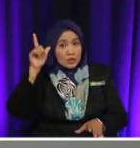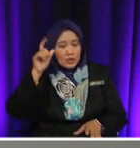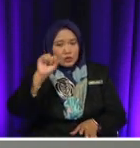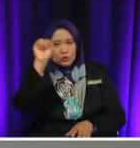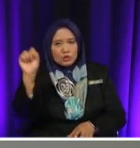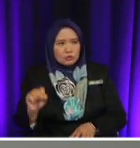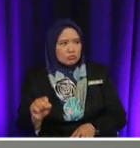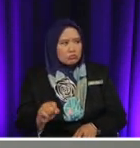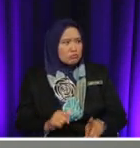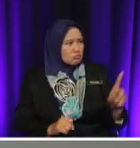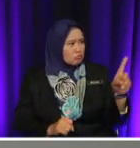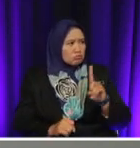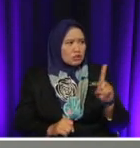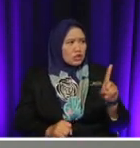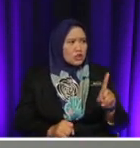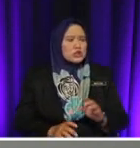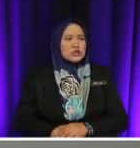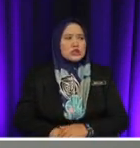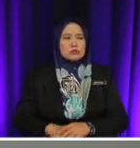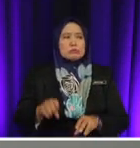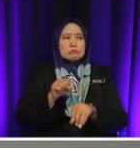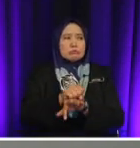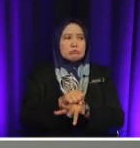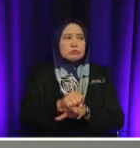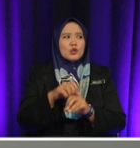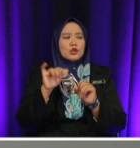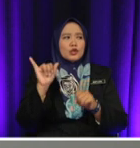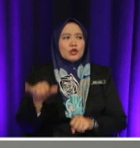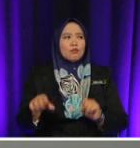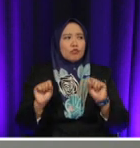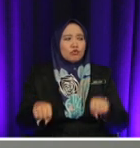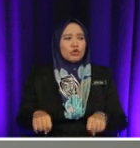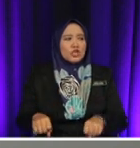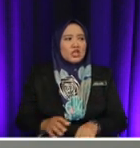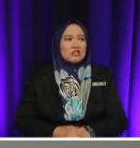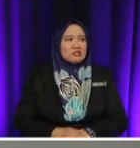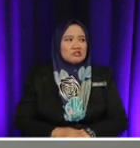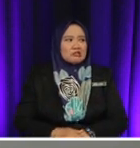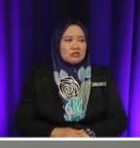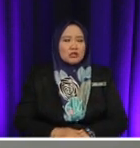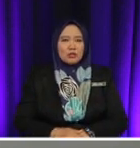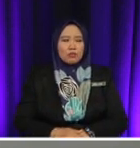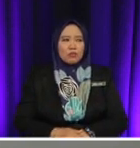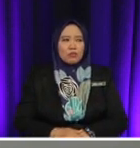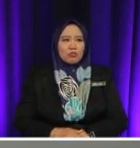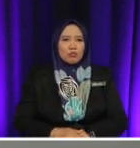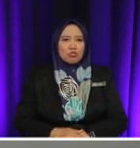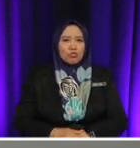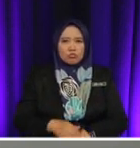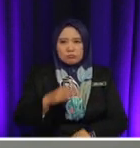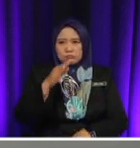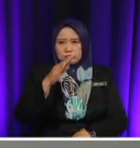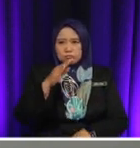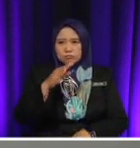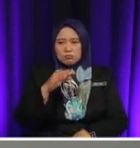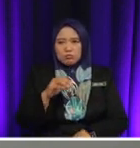oleh antibiotik kita tahu bahawa antibiotik ini adalah untuk membunuh mikroorganisma okey mikroorganisma apa